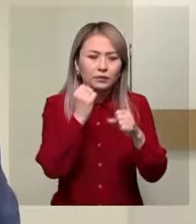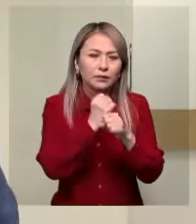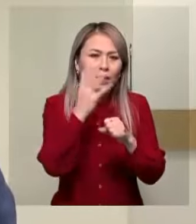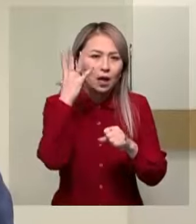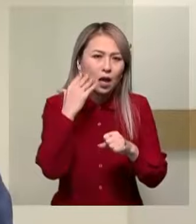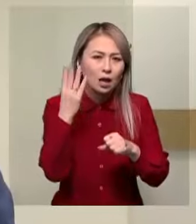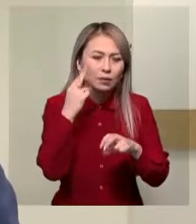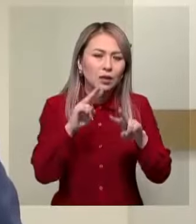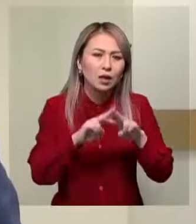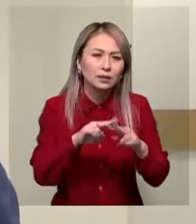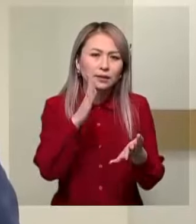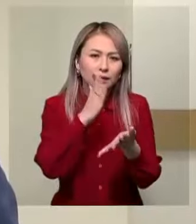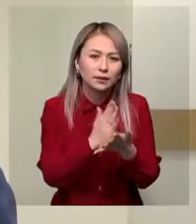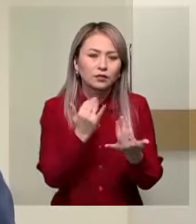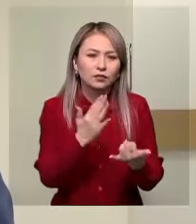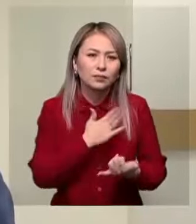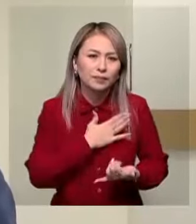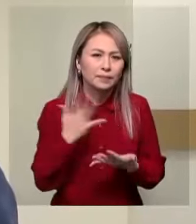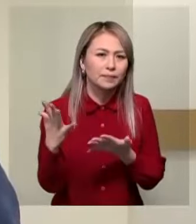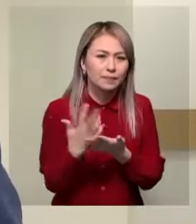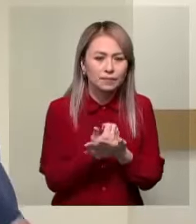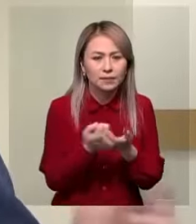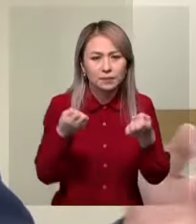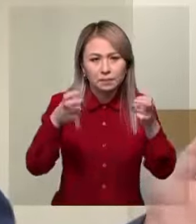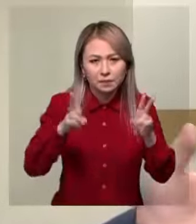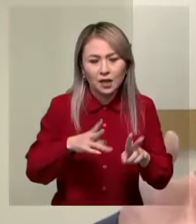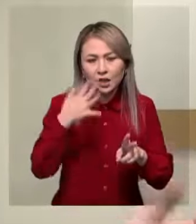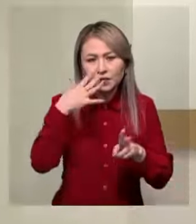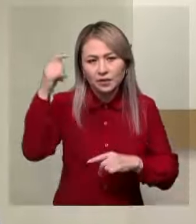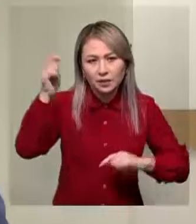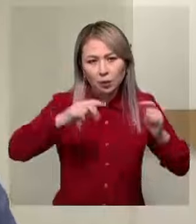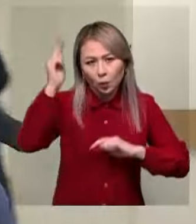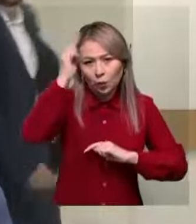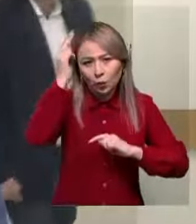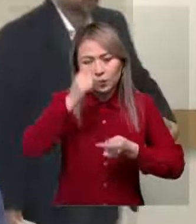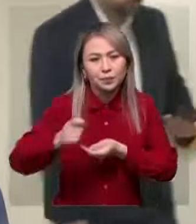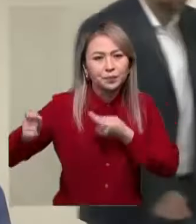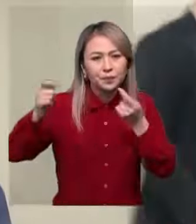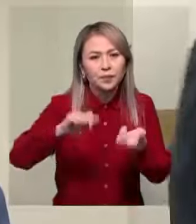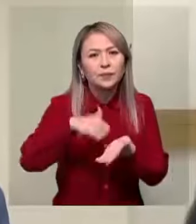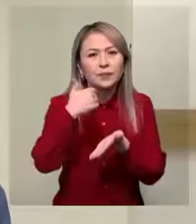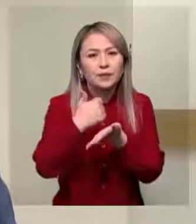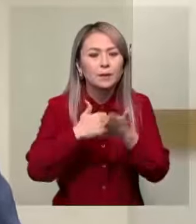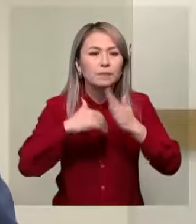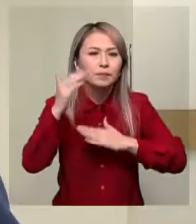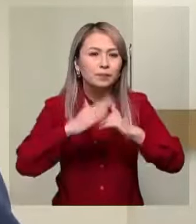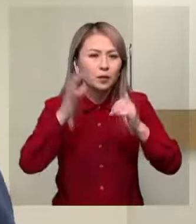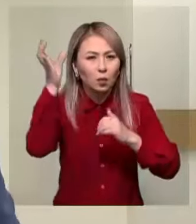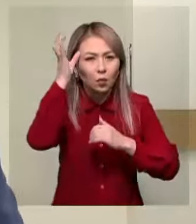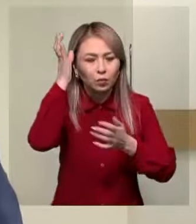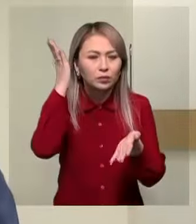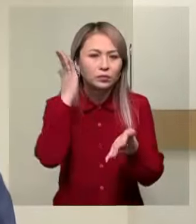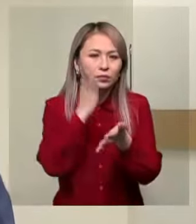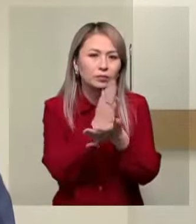Алматы мен Астанада ғана бар. Енді бізде қол жеткіздік. Мамандар шетелден оқып, білімін жетілдіріп келді. Бастапқы тәжірибесі бар. Бұл